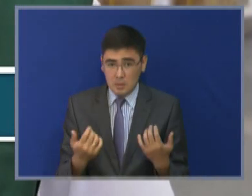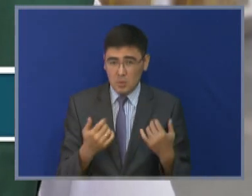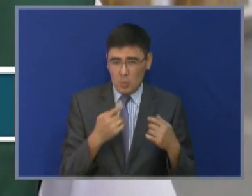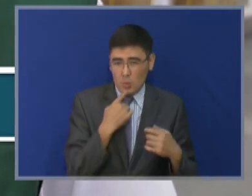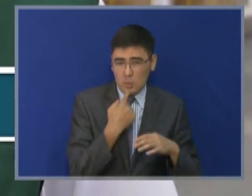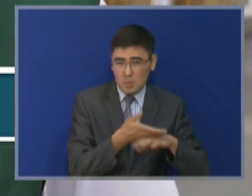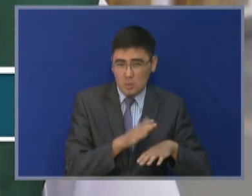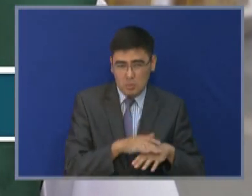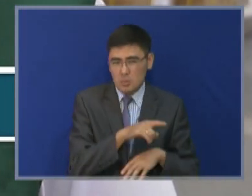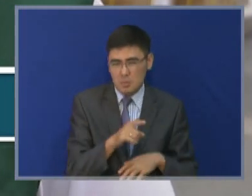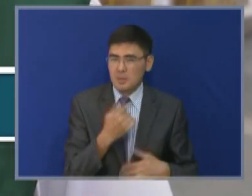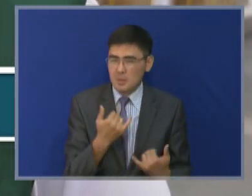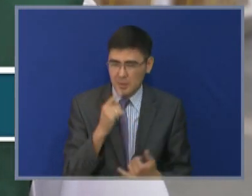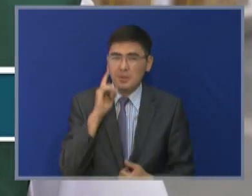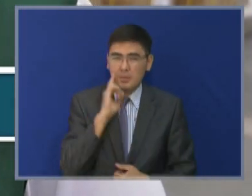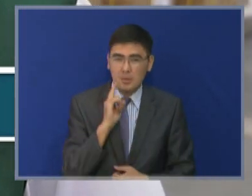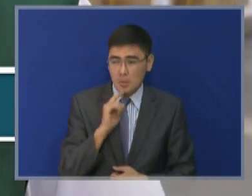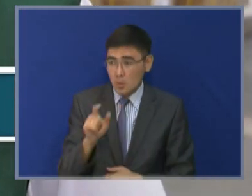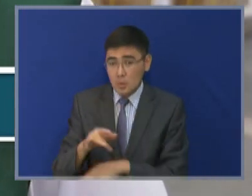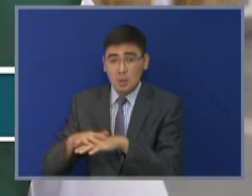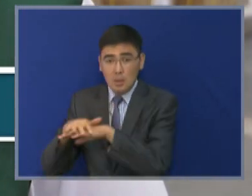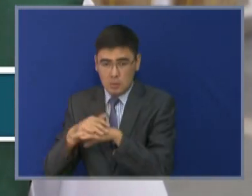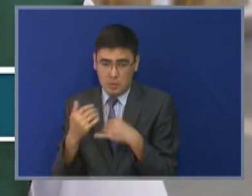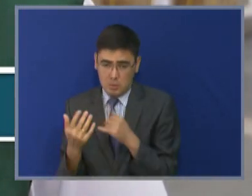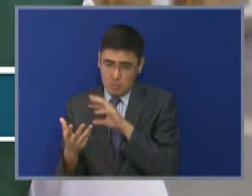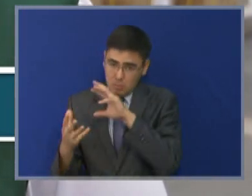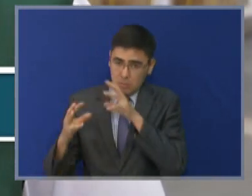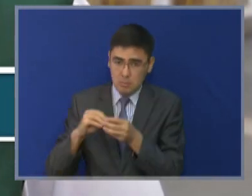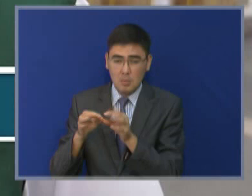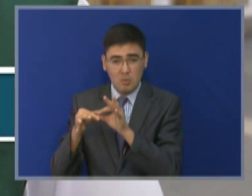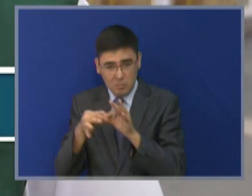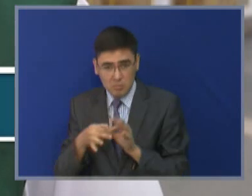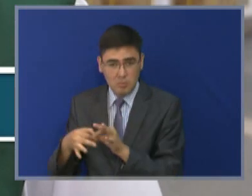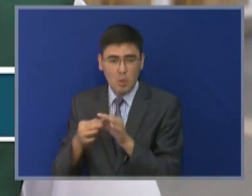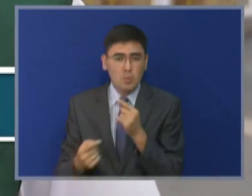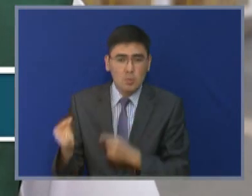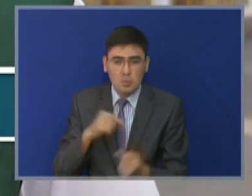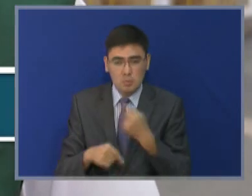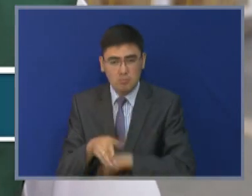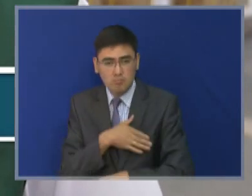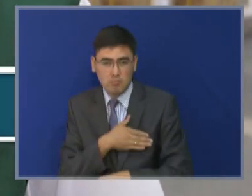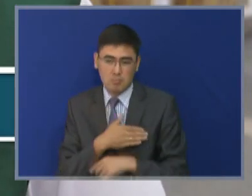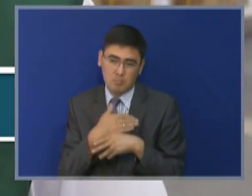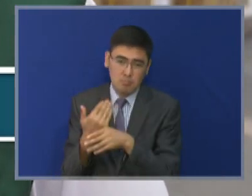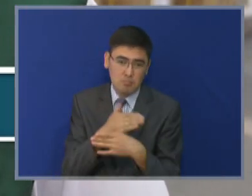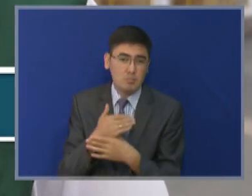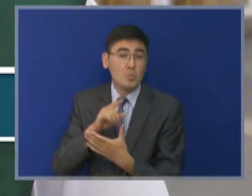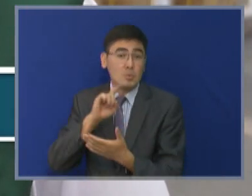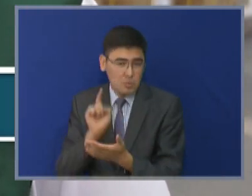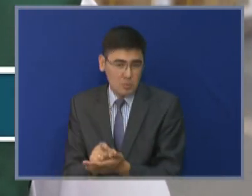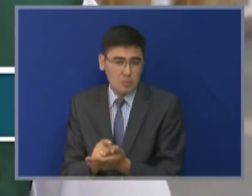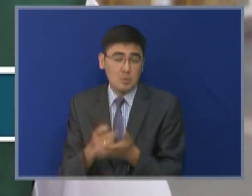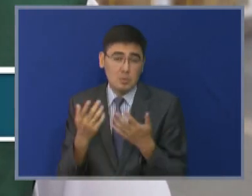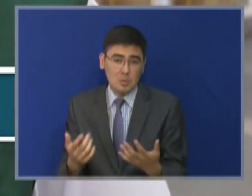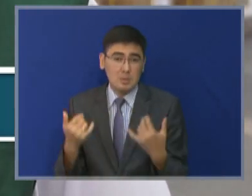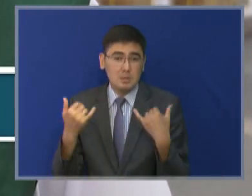сынағы шығар, уақытша шығар, бірақ халықты біріктіруге, бір-біріне жанашыр болуға шақырып жатыр. Осы орайда